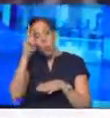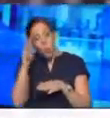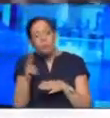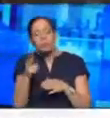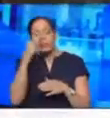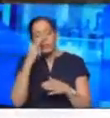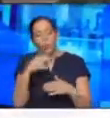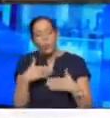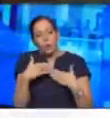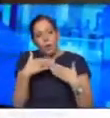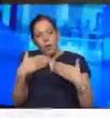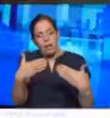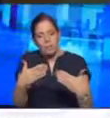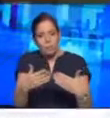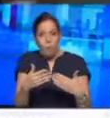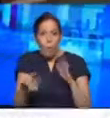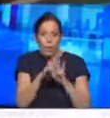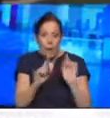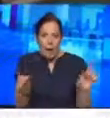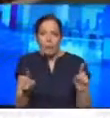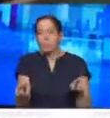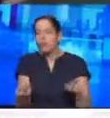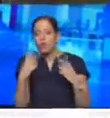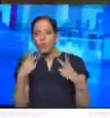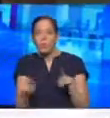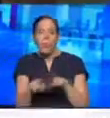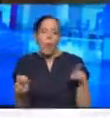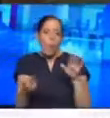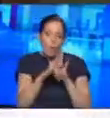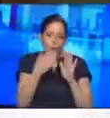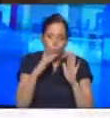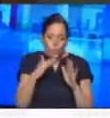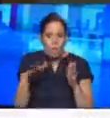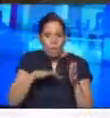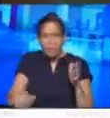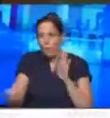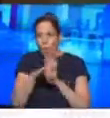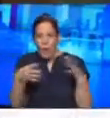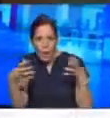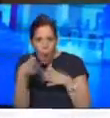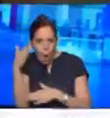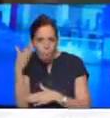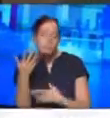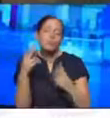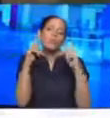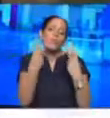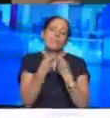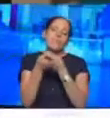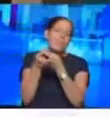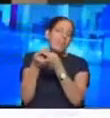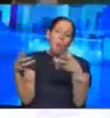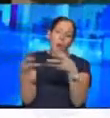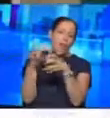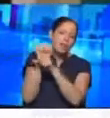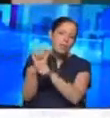אחרים שחשובים להם, כמו חוק הלאום, כמו חוק ירושלים רבתי. שוב, זה עניינים קואליציונים